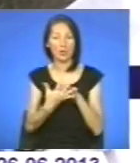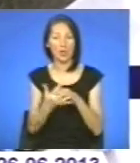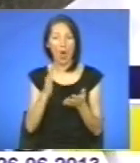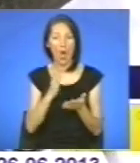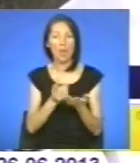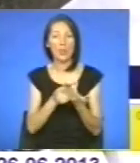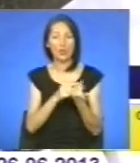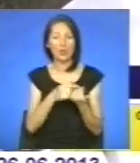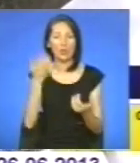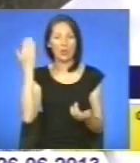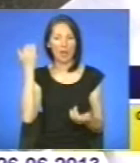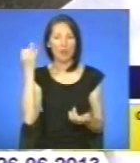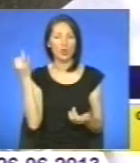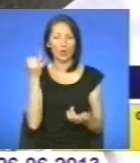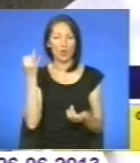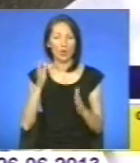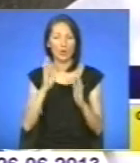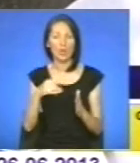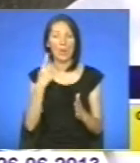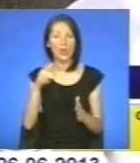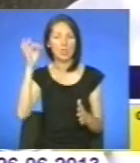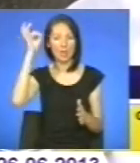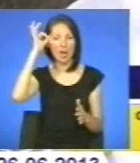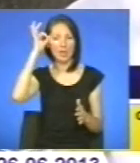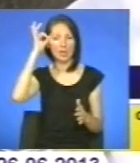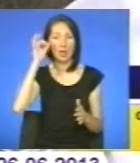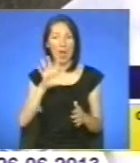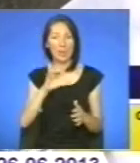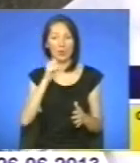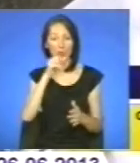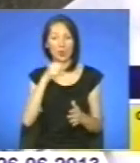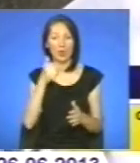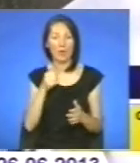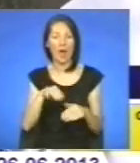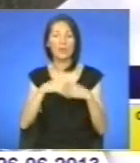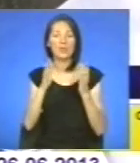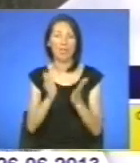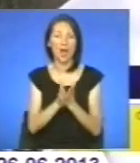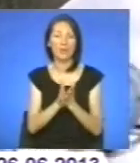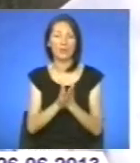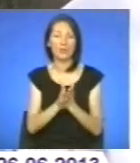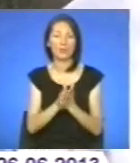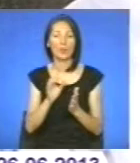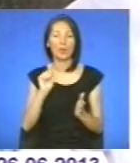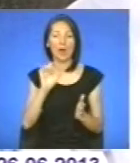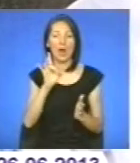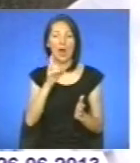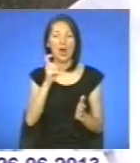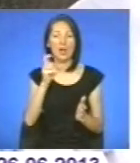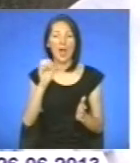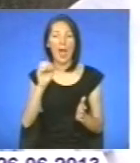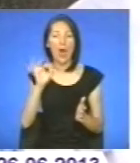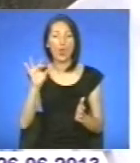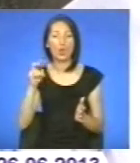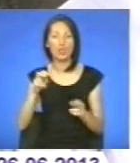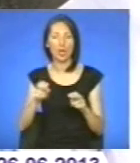історію. Тільки перша згадка – це 500 років, а в загальному археологічні дослідження, які вже проводяться